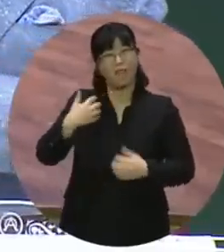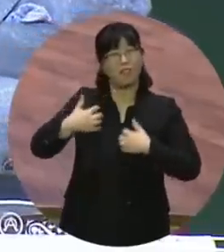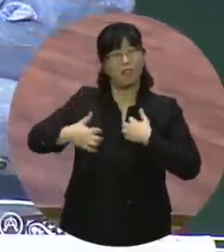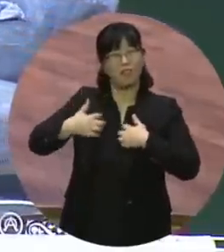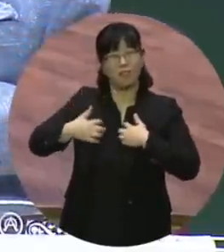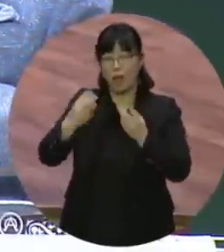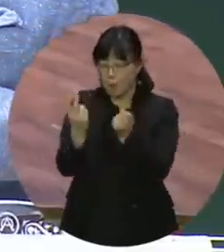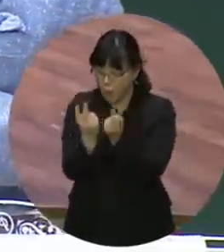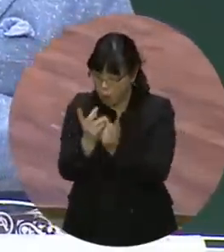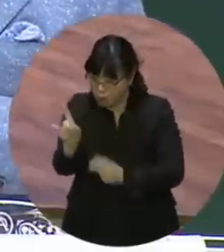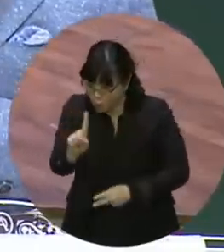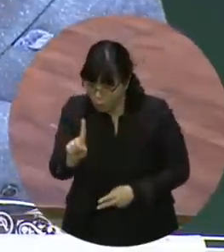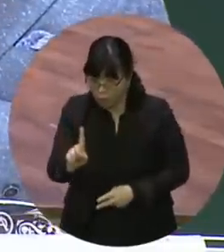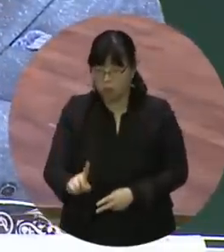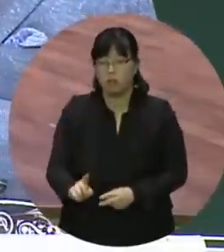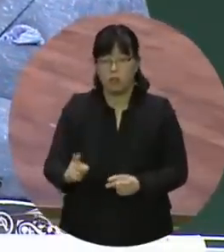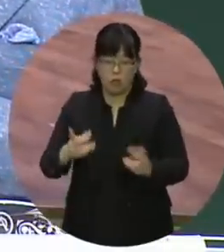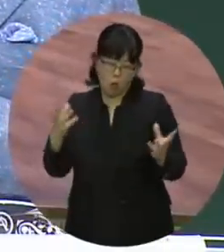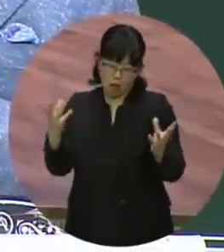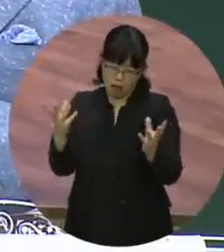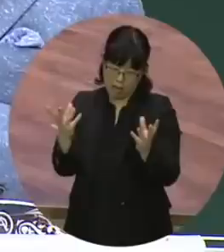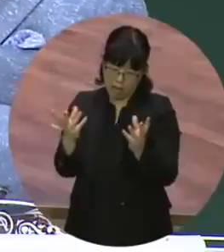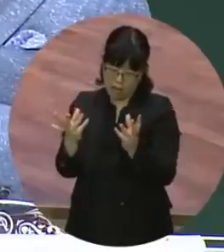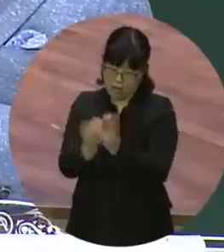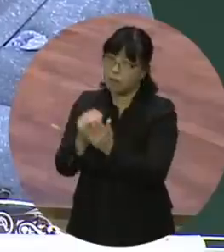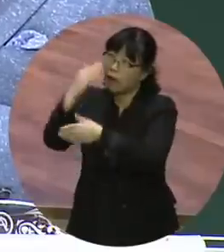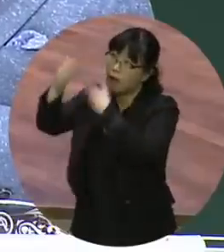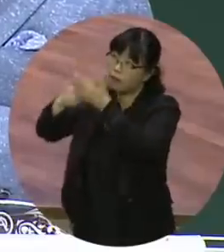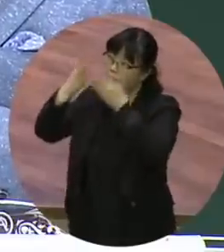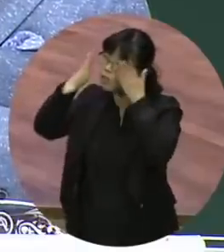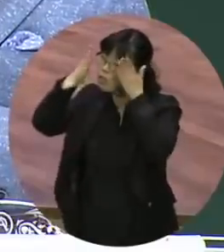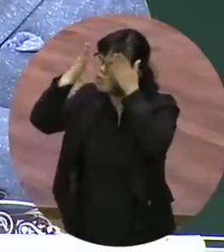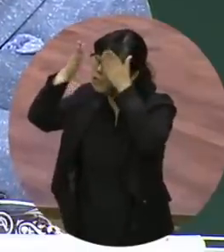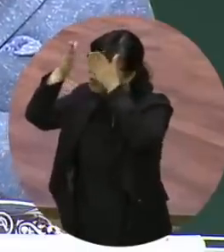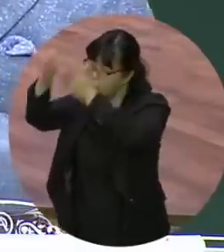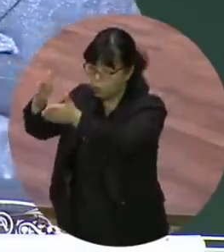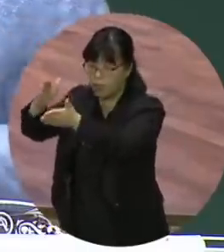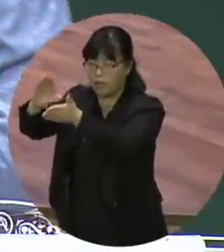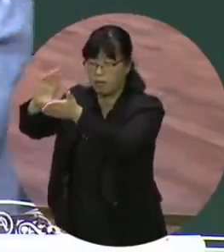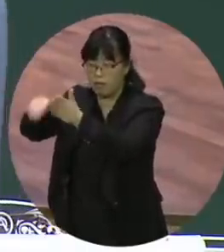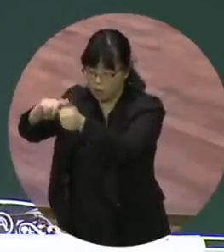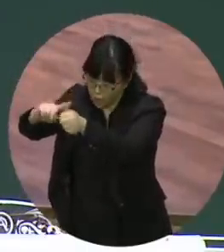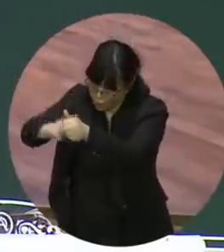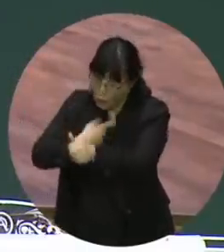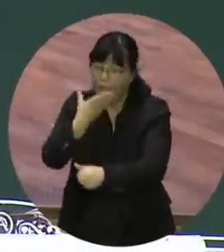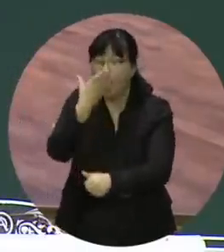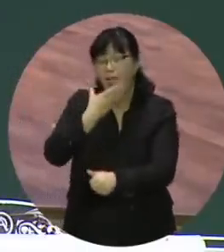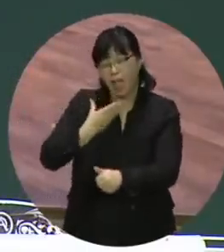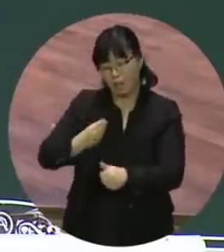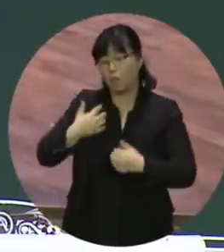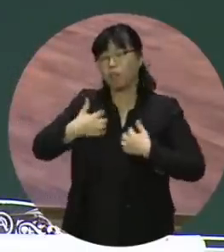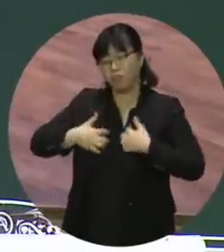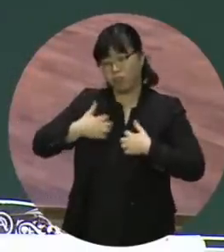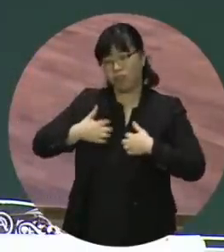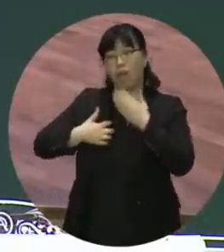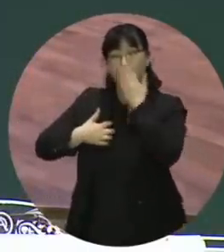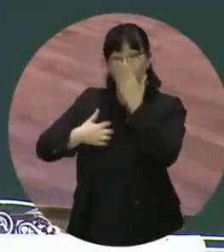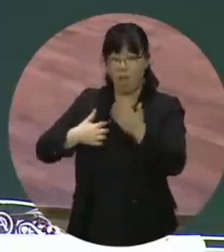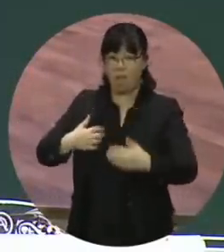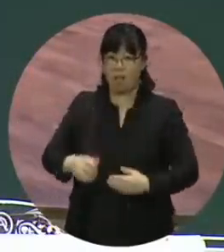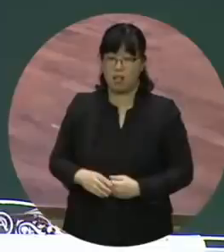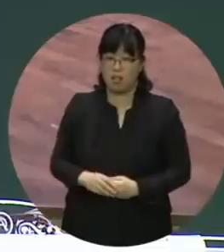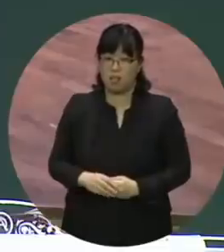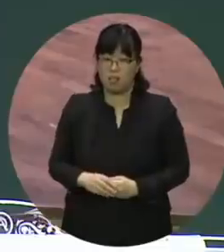누림 없어요. 하나님 그거 안 주세요. All in한 사람 다 내려놔 버렸어요. 두 번째로 나의